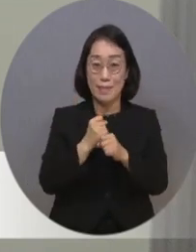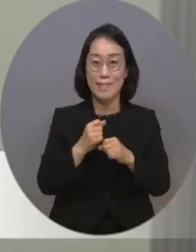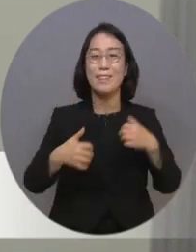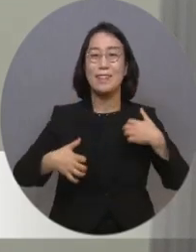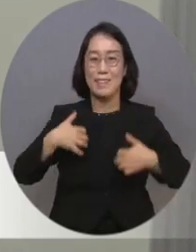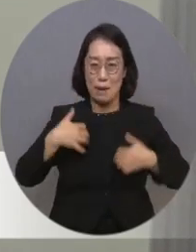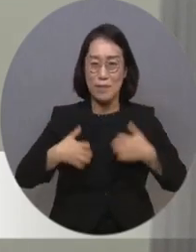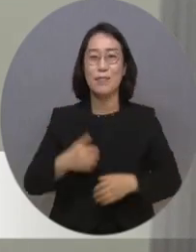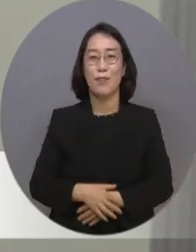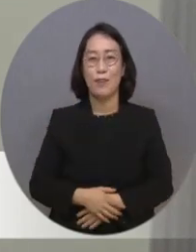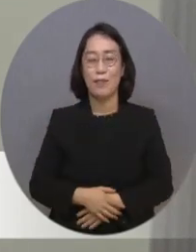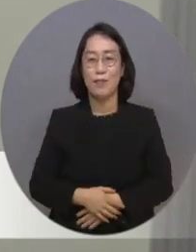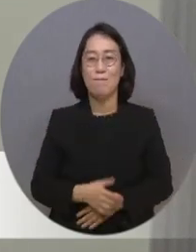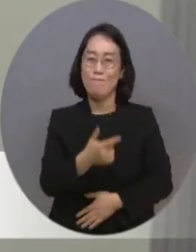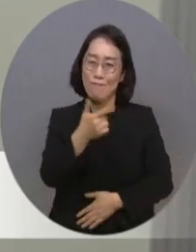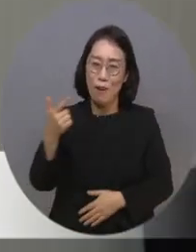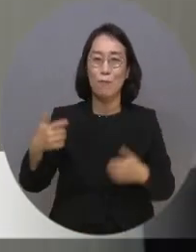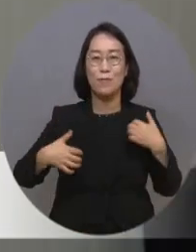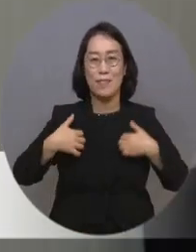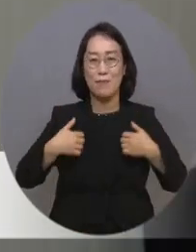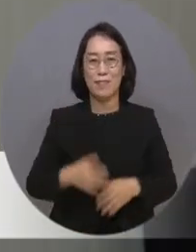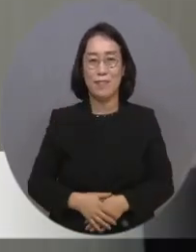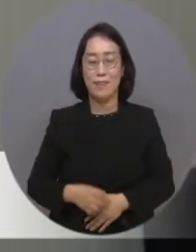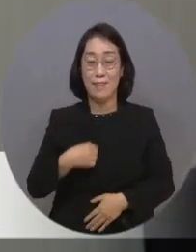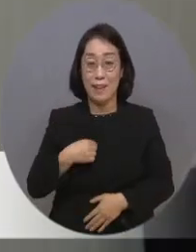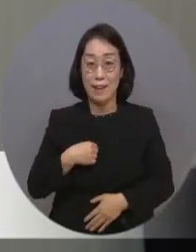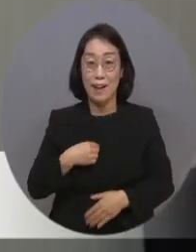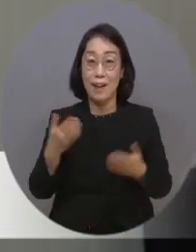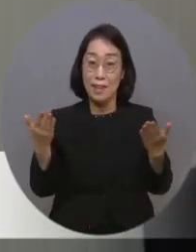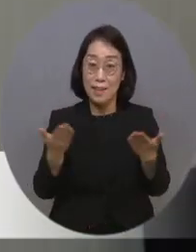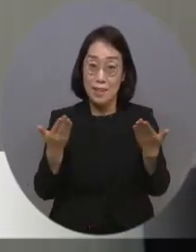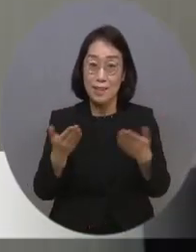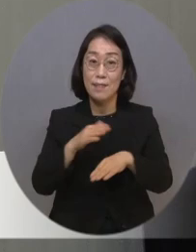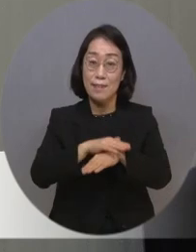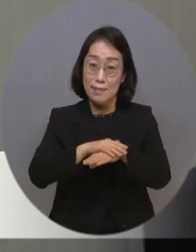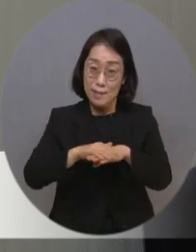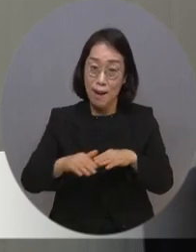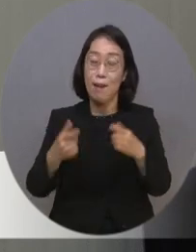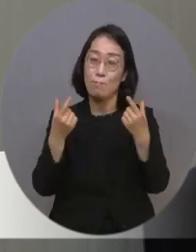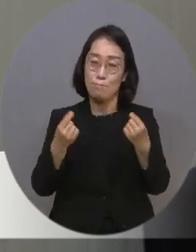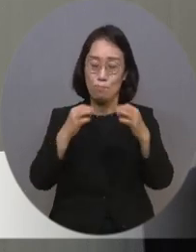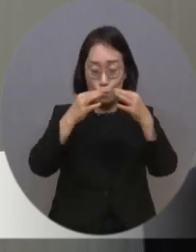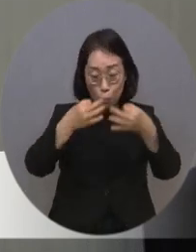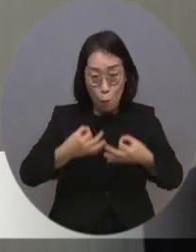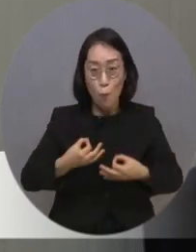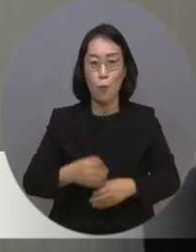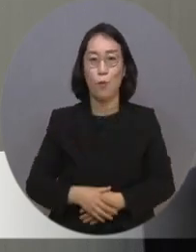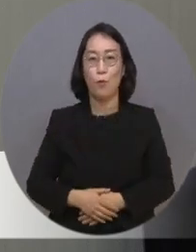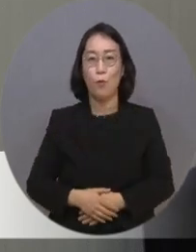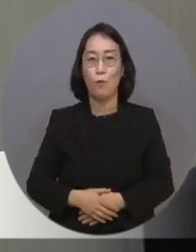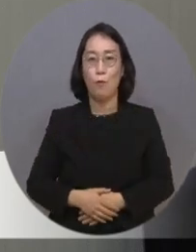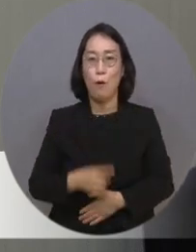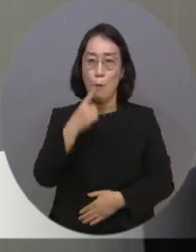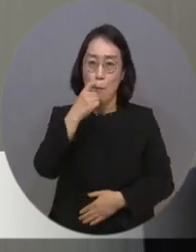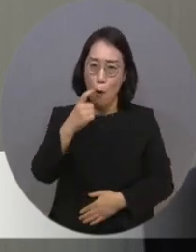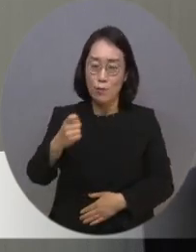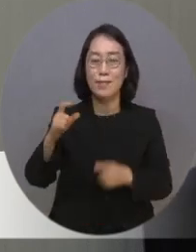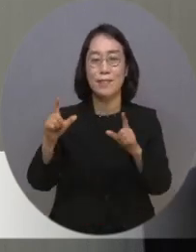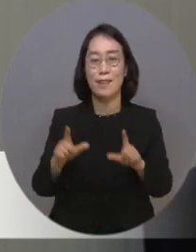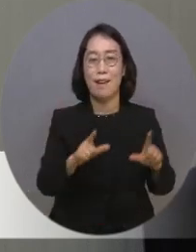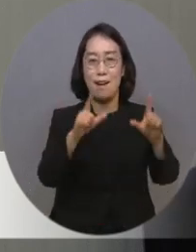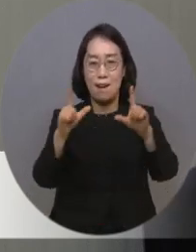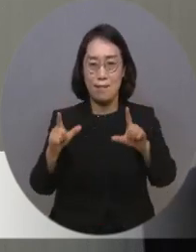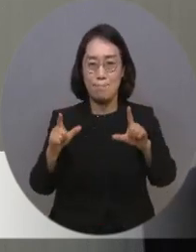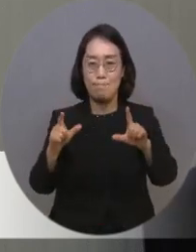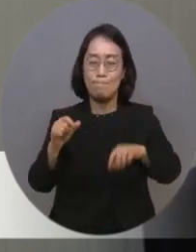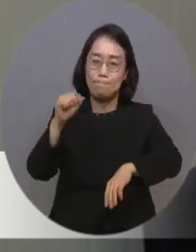재밌어서 너무 재밌어요. 제가 좀 일을 근데 굉장히 그냥 잘하는 편이라 그 멋진 그